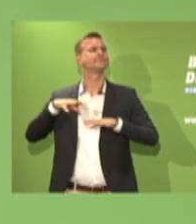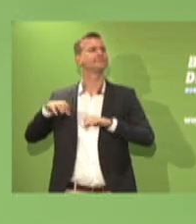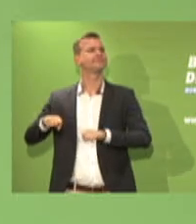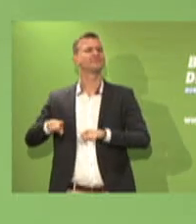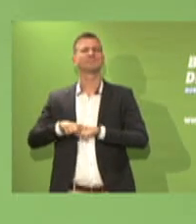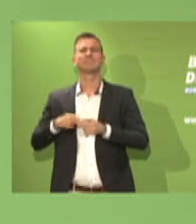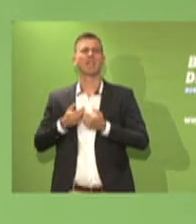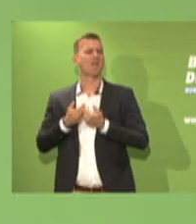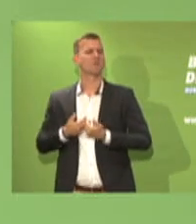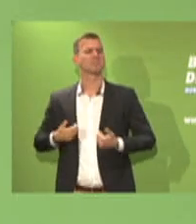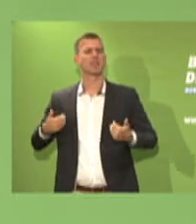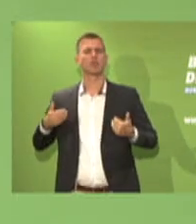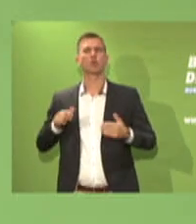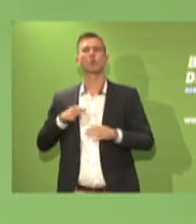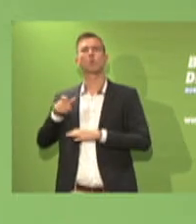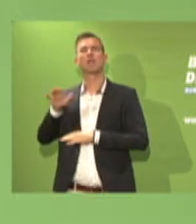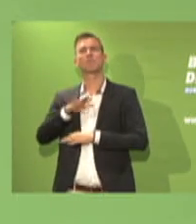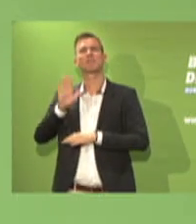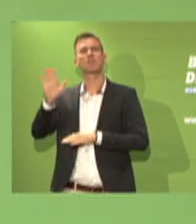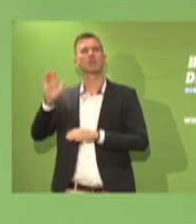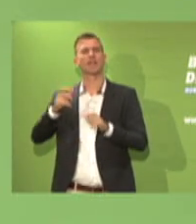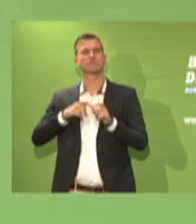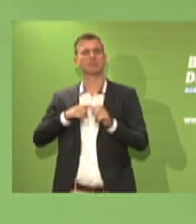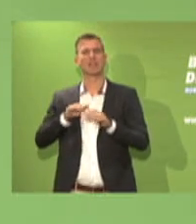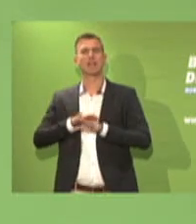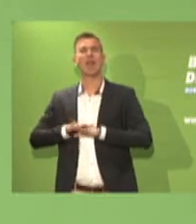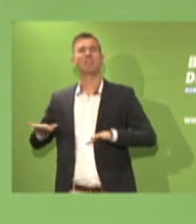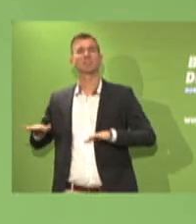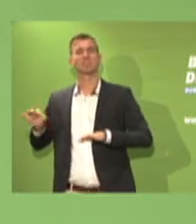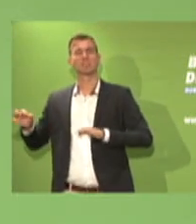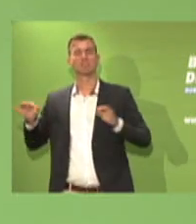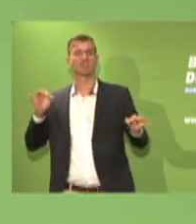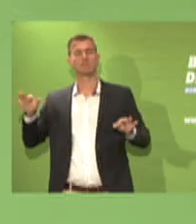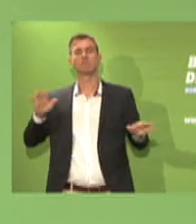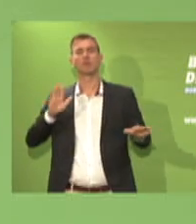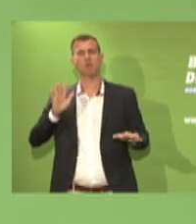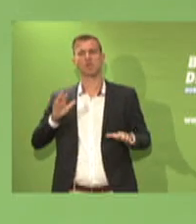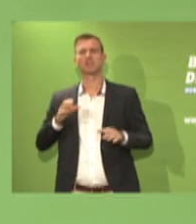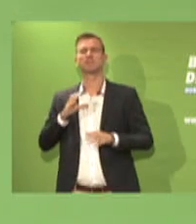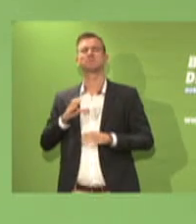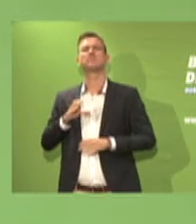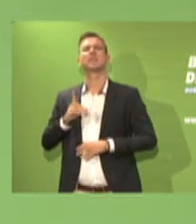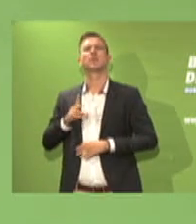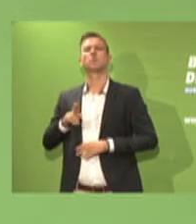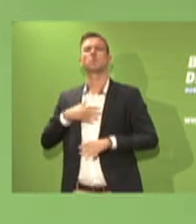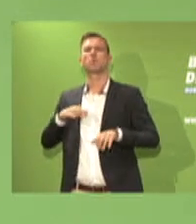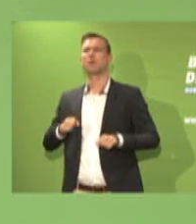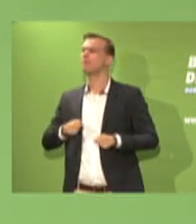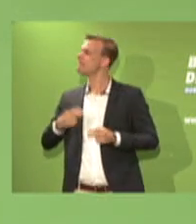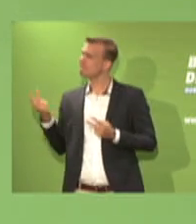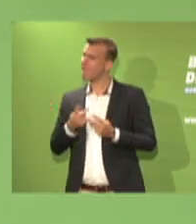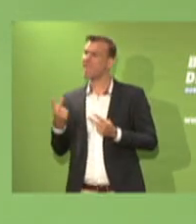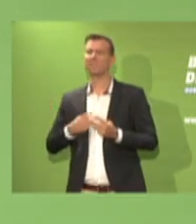Aufteilung gäbe, dass das Ruhrgebiet gehört der SPD, das Land gehört der CDU. Beides ist falsch, liebe Freundinnen und Freunde. Beides ist